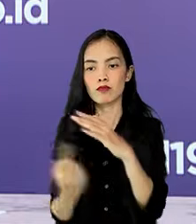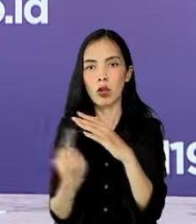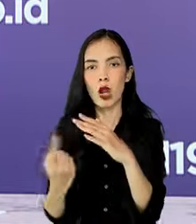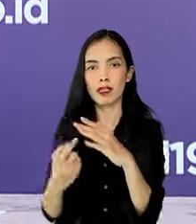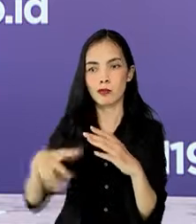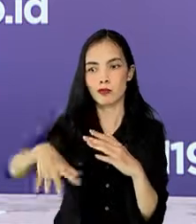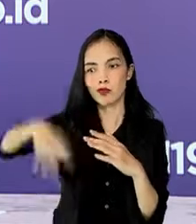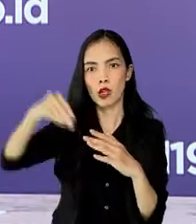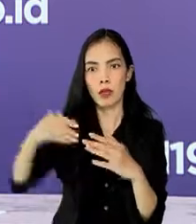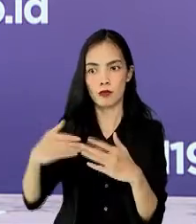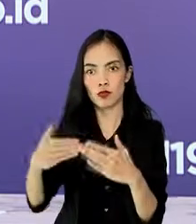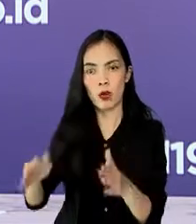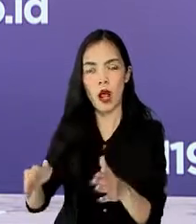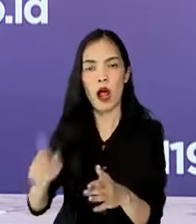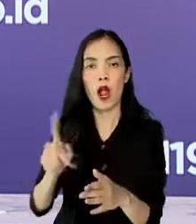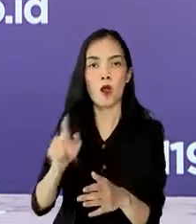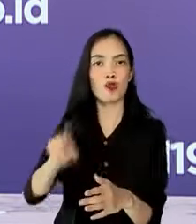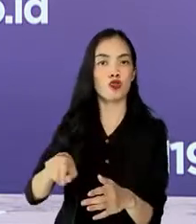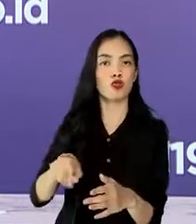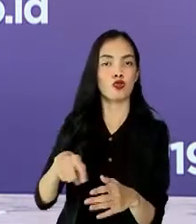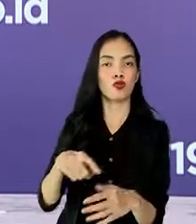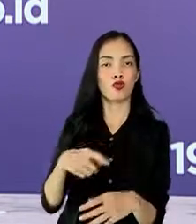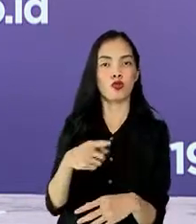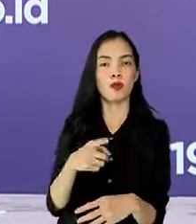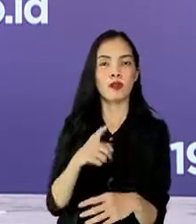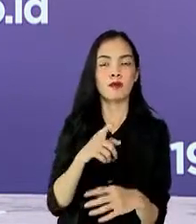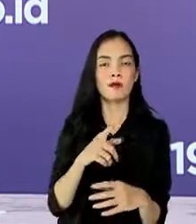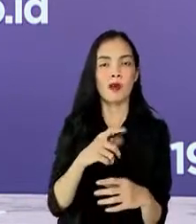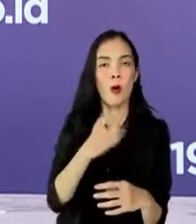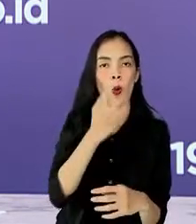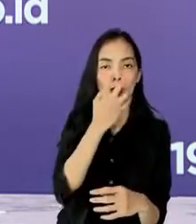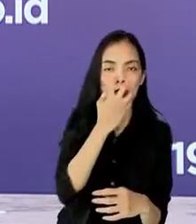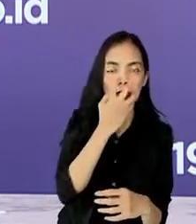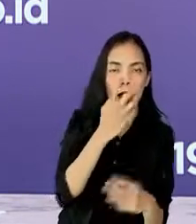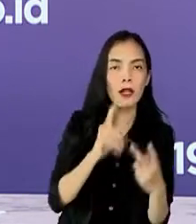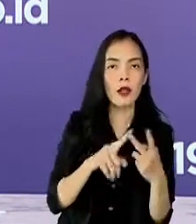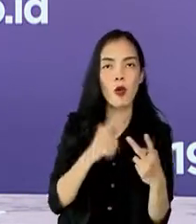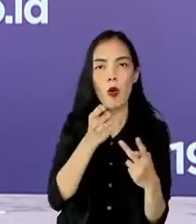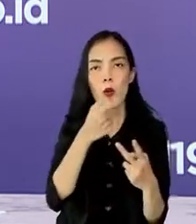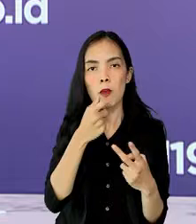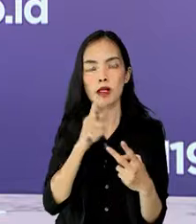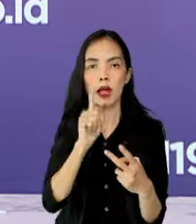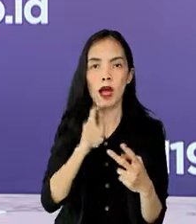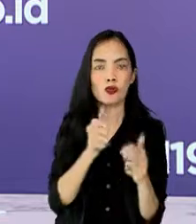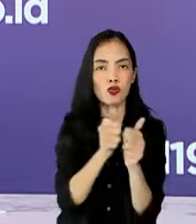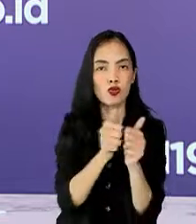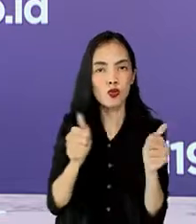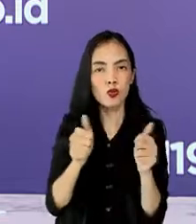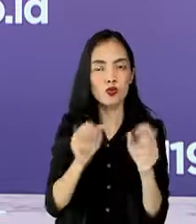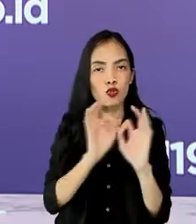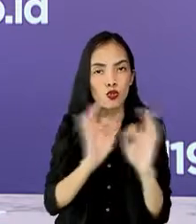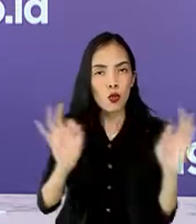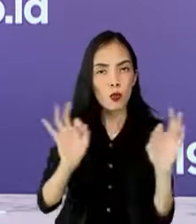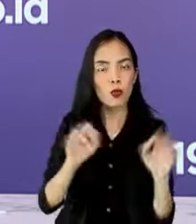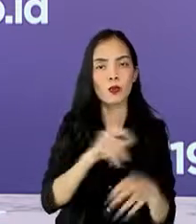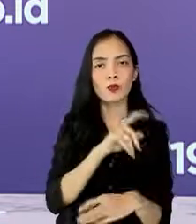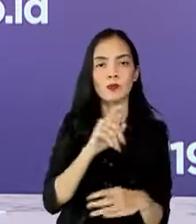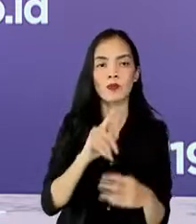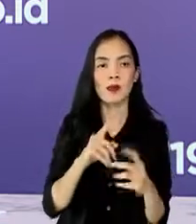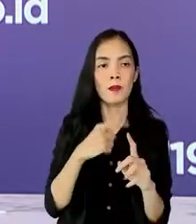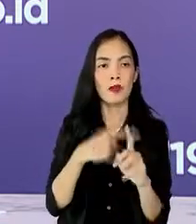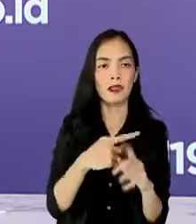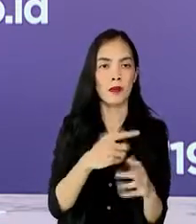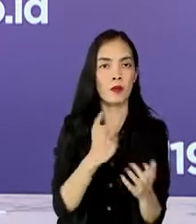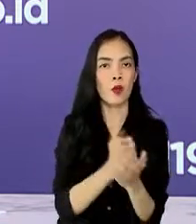terpusat jika dibutuhkan pastikan suplai oksigen dan obat-obatan tercukupi dan terdistribusi dengan